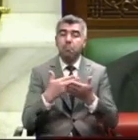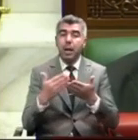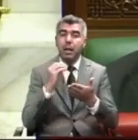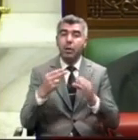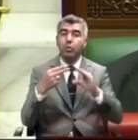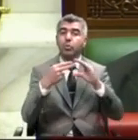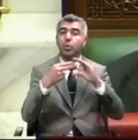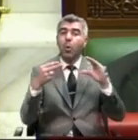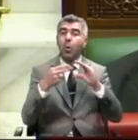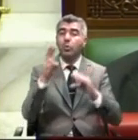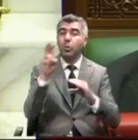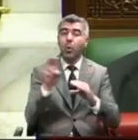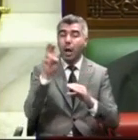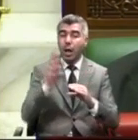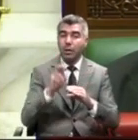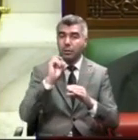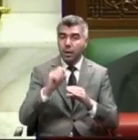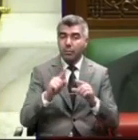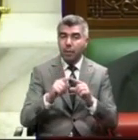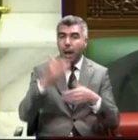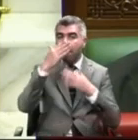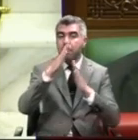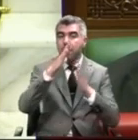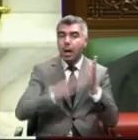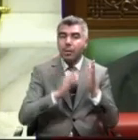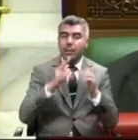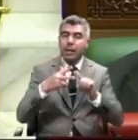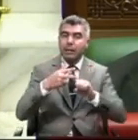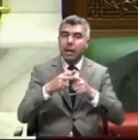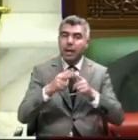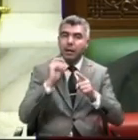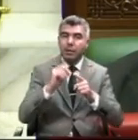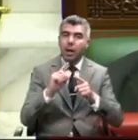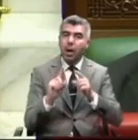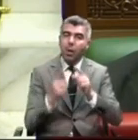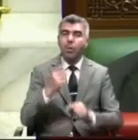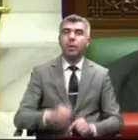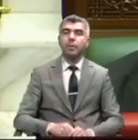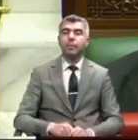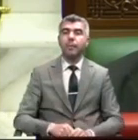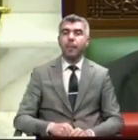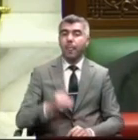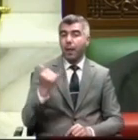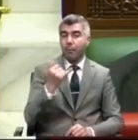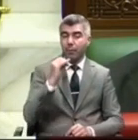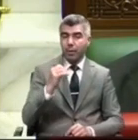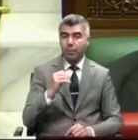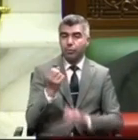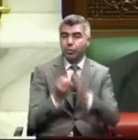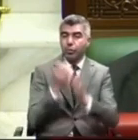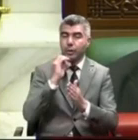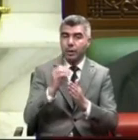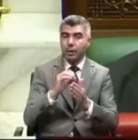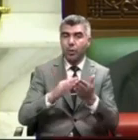الدولارات يهدف الى تعزيز صداره بلادنا في قطاع الصناعه على الصعيد الاولي الامر الذي من شانه احداث